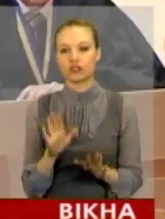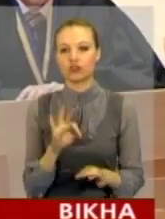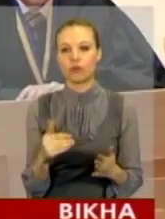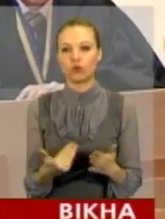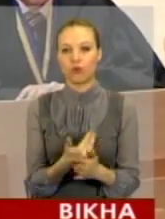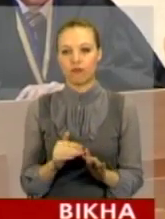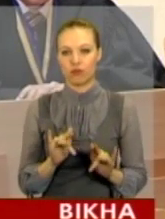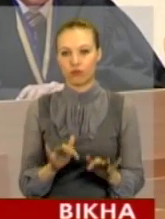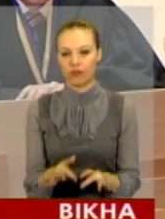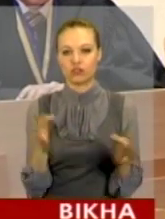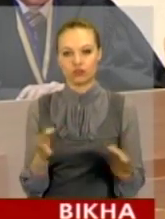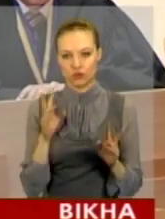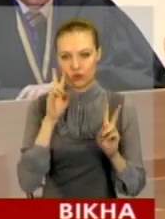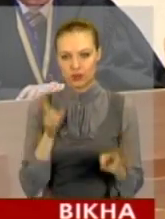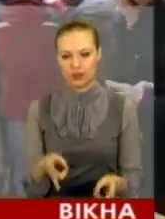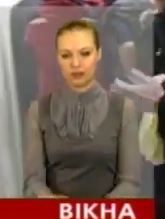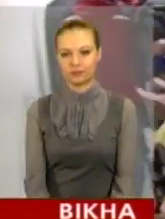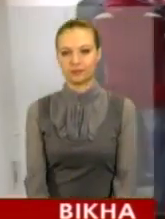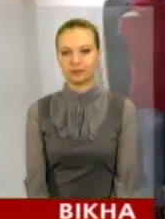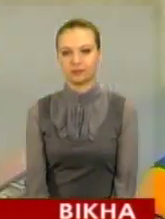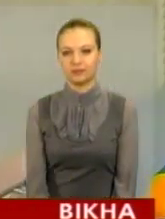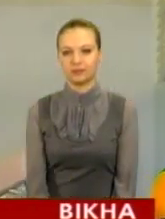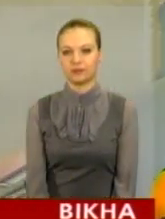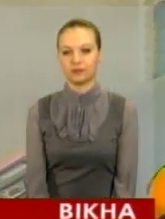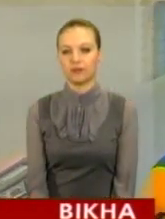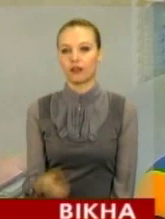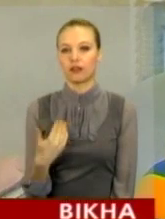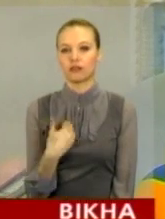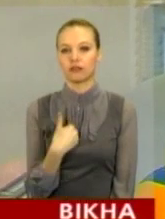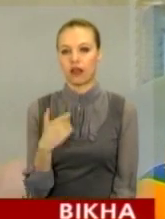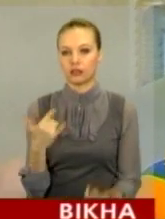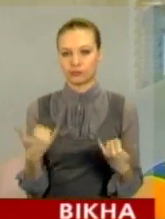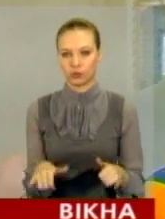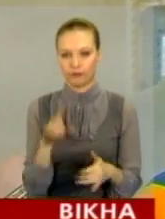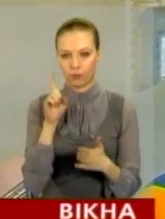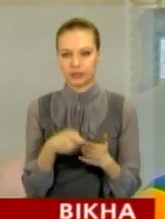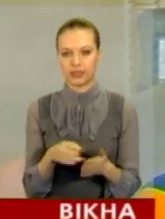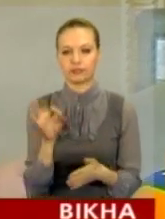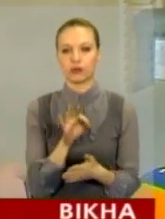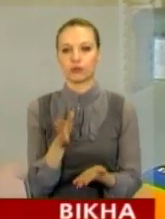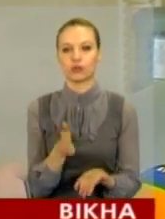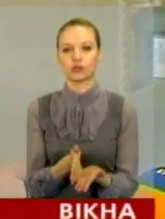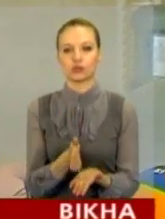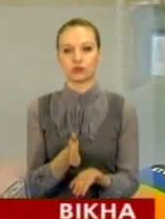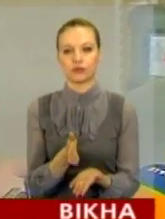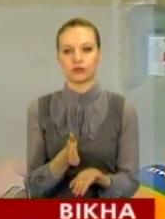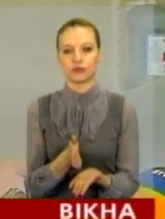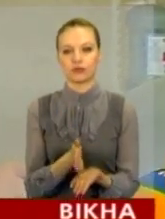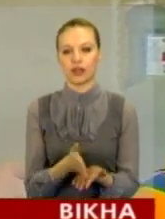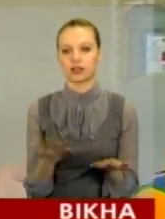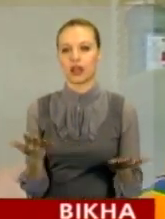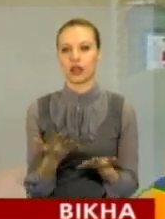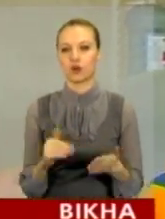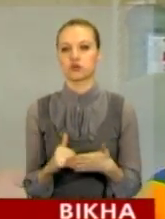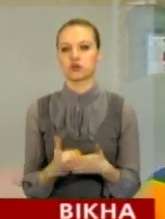нове провадження нічого не знає. Я з подивом дізнався про існування